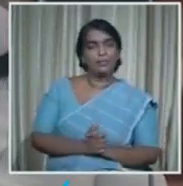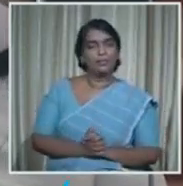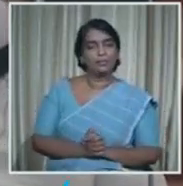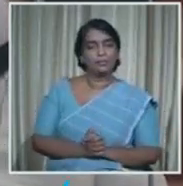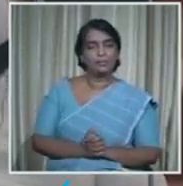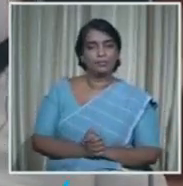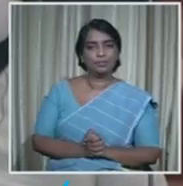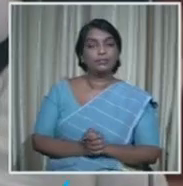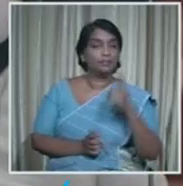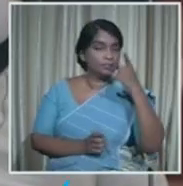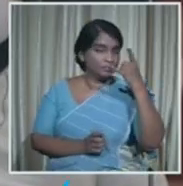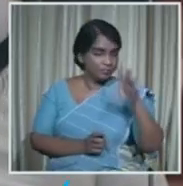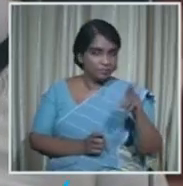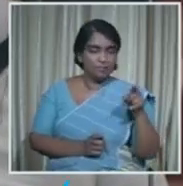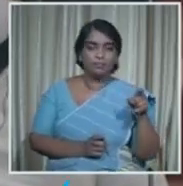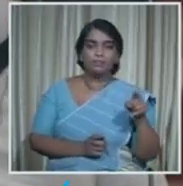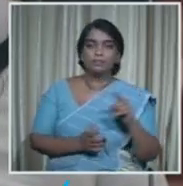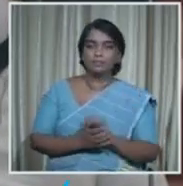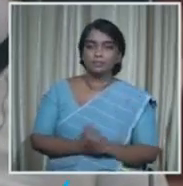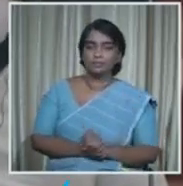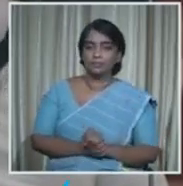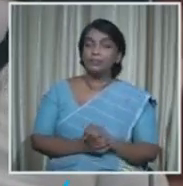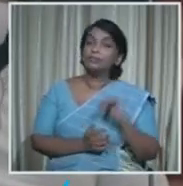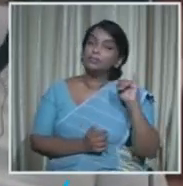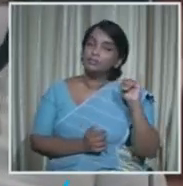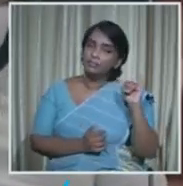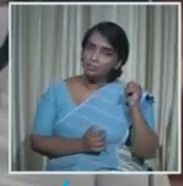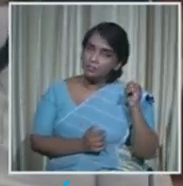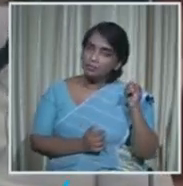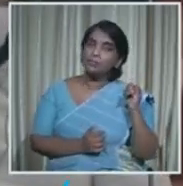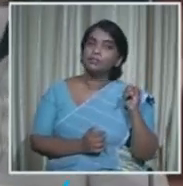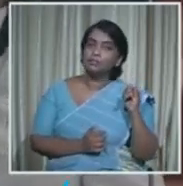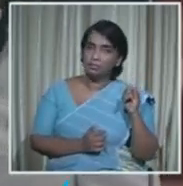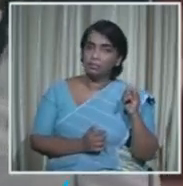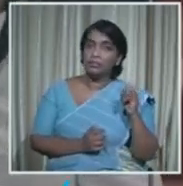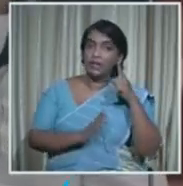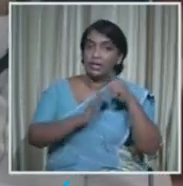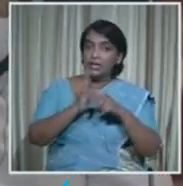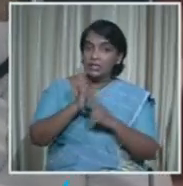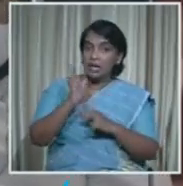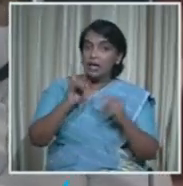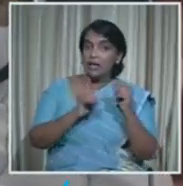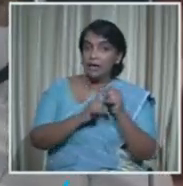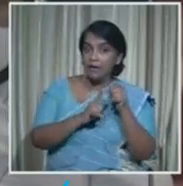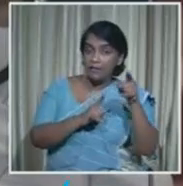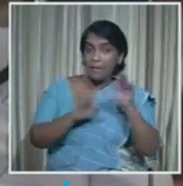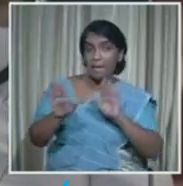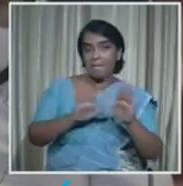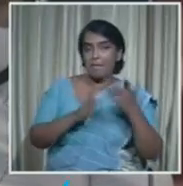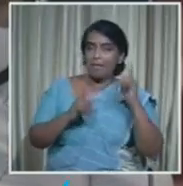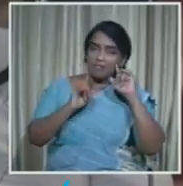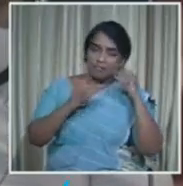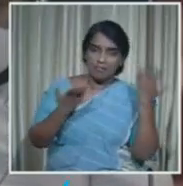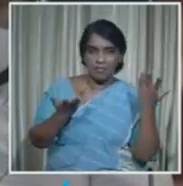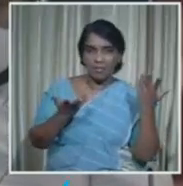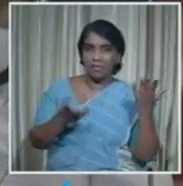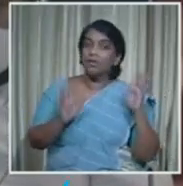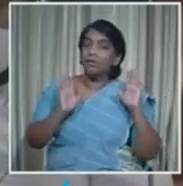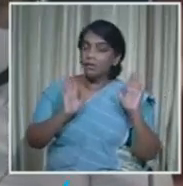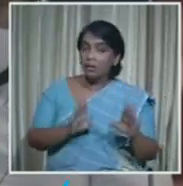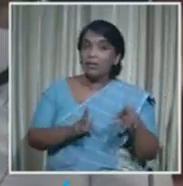ඒක නිසා සමහත් ජාතික ජනබල වේගයේ මේවා මෙහෙවන්නේ නැතුව ඇති හැබැයි